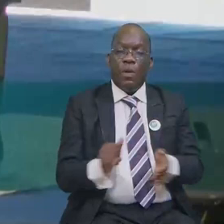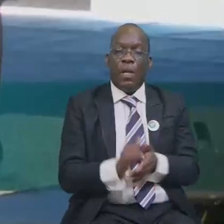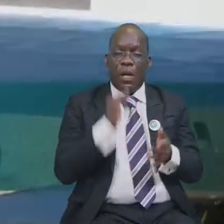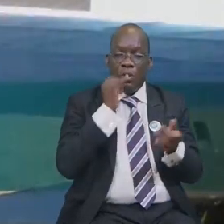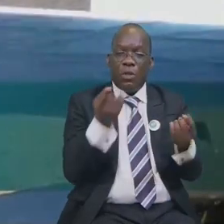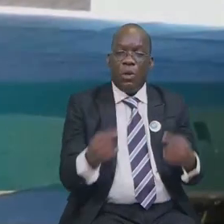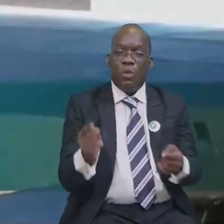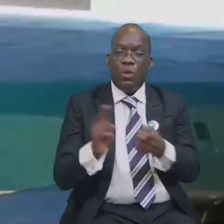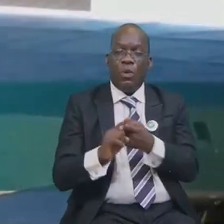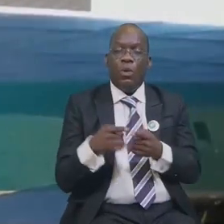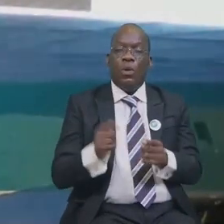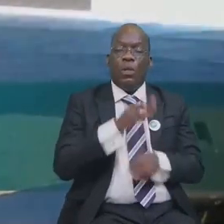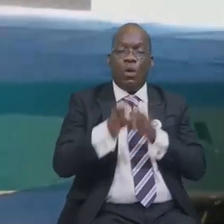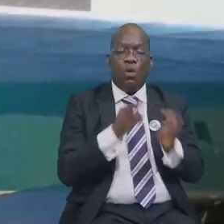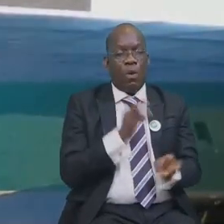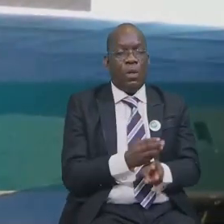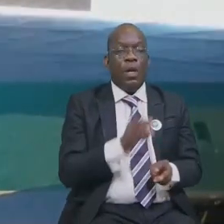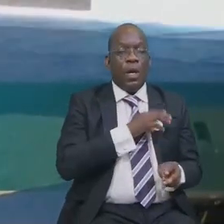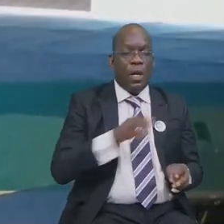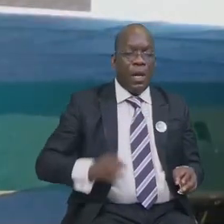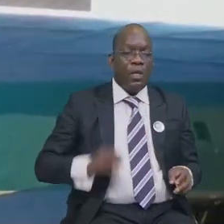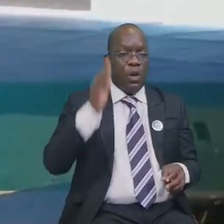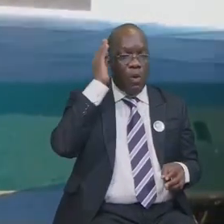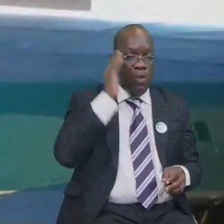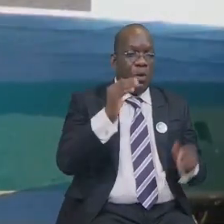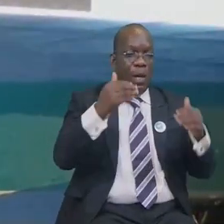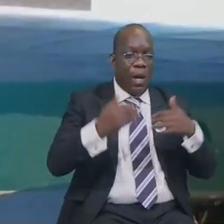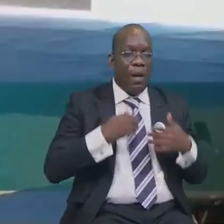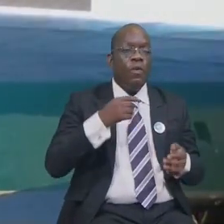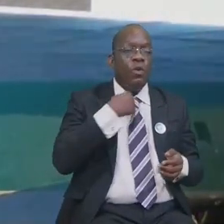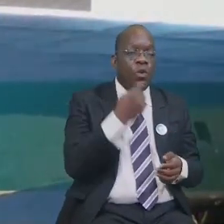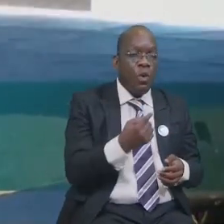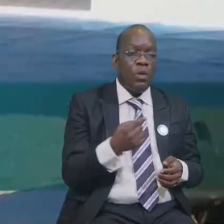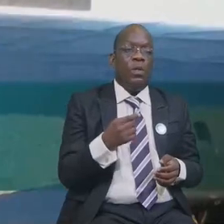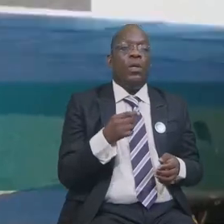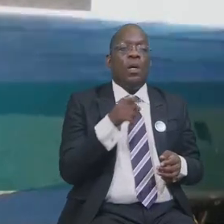le monde. Il aurait dit non. Disciple veut dire apprenant.